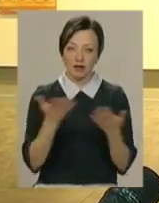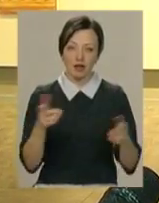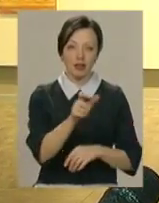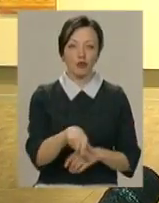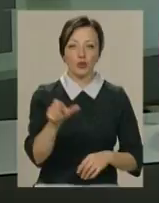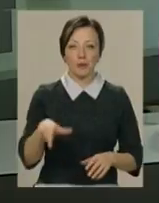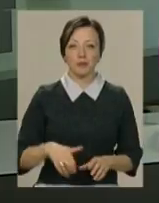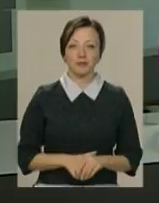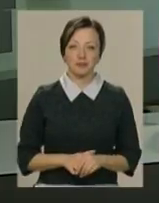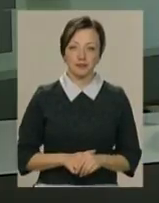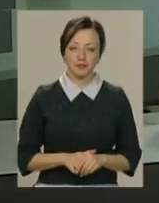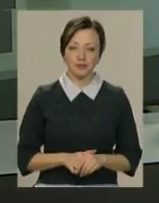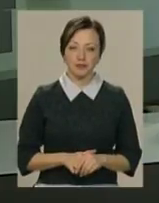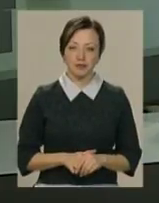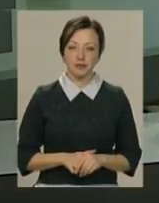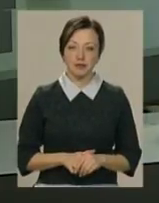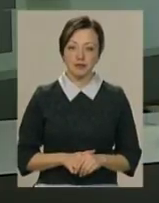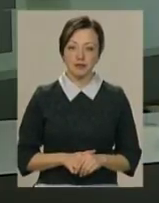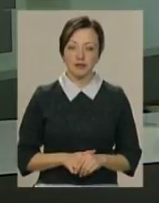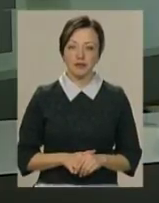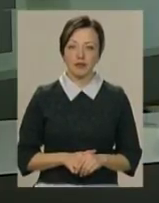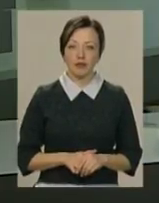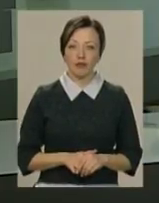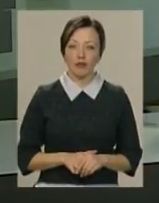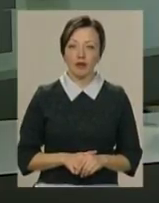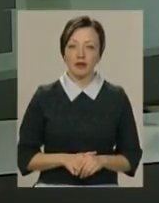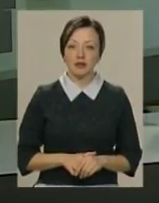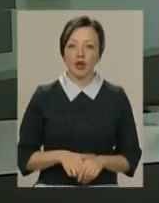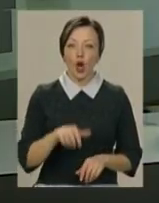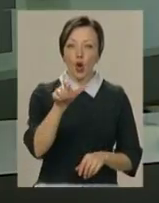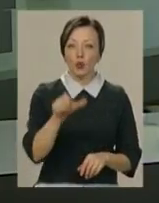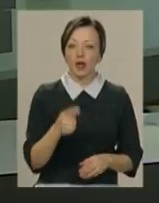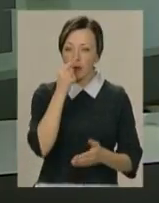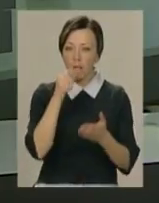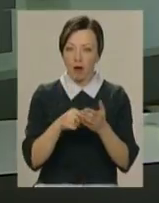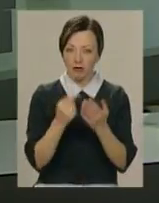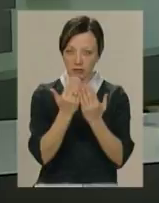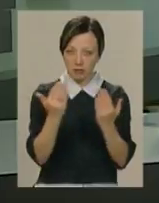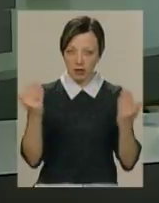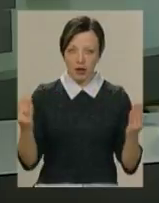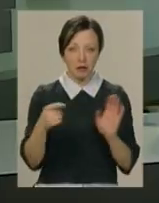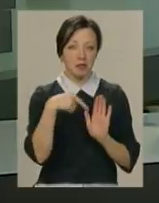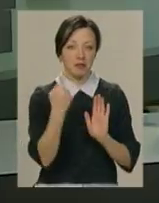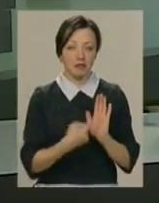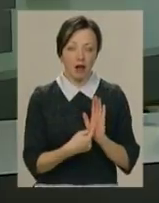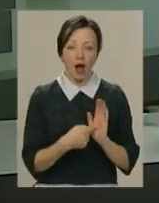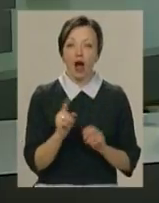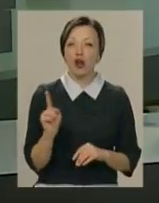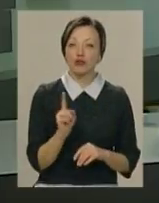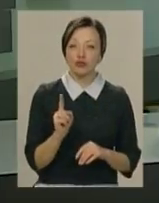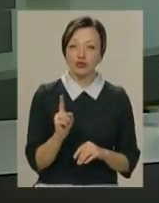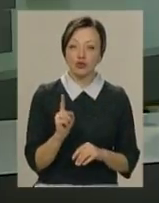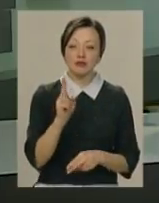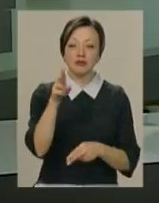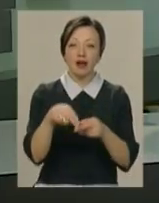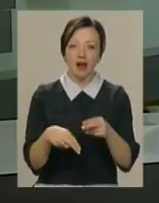людям. Людина, яка опиняється сам на сам з роботами Івана Михайлова, ставить собі питання. А що ж за